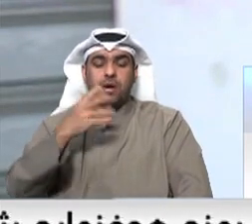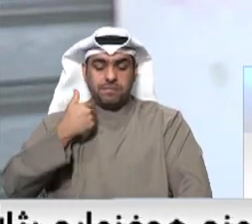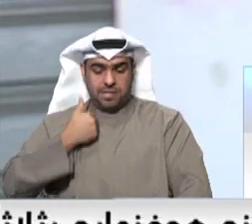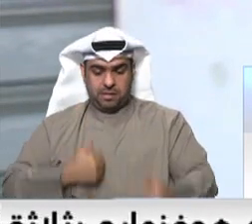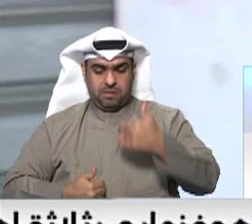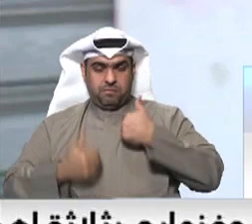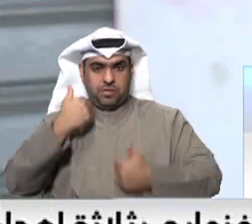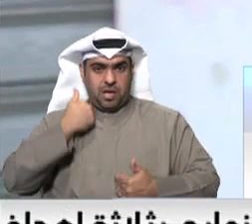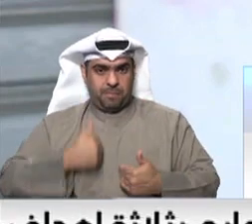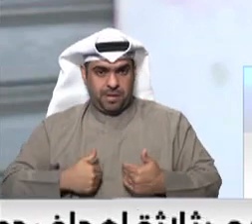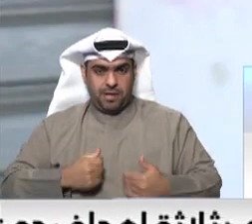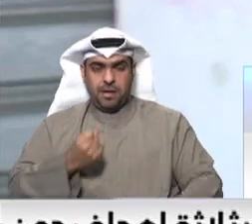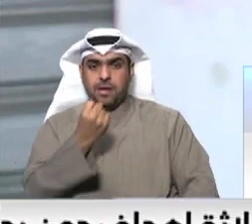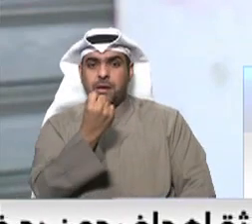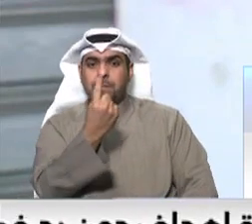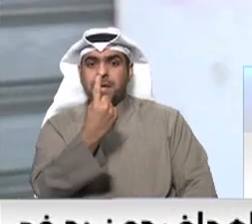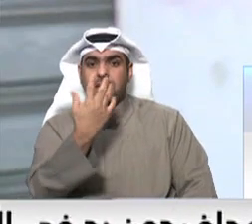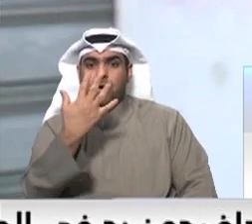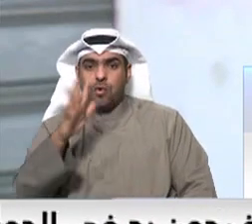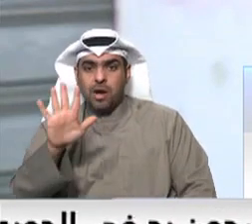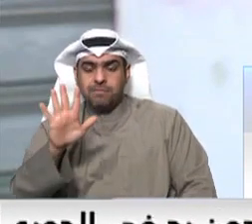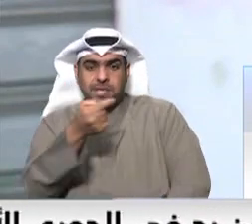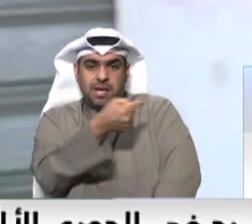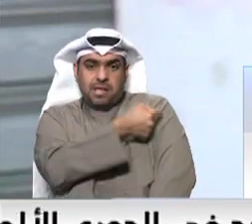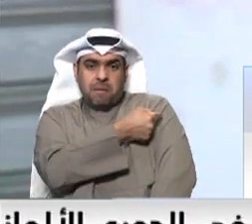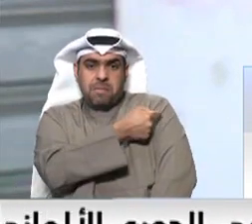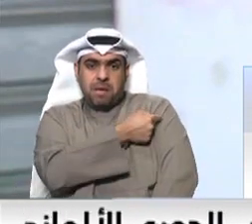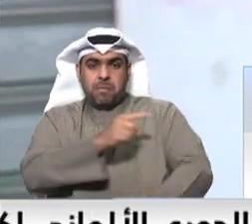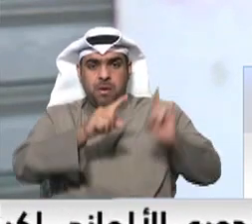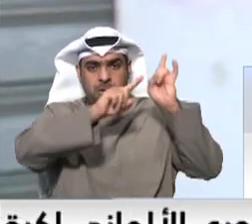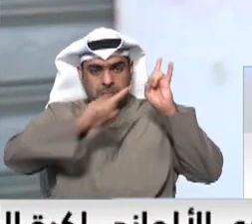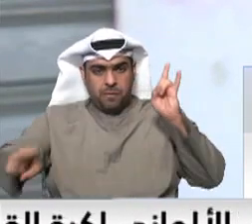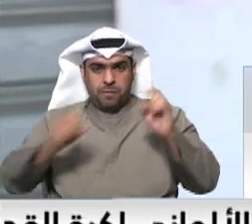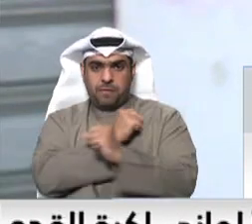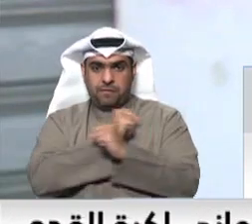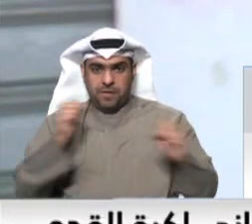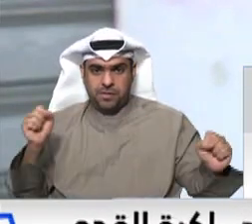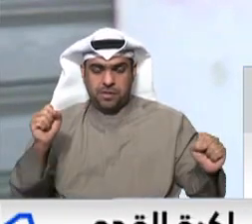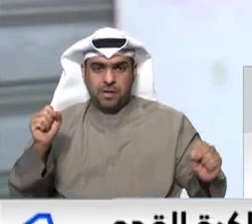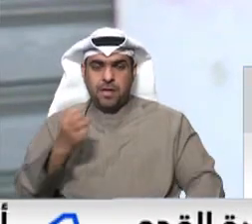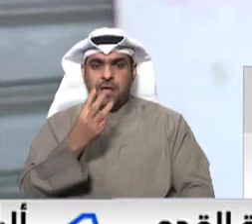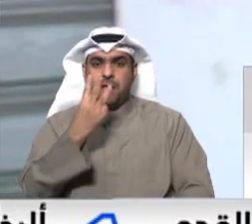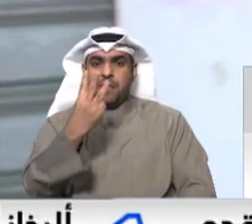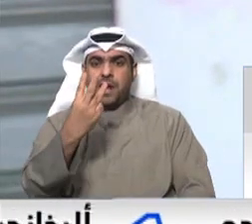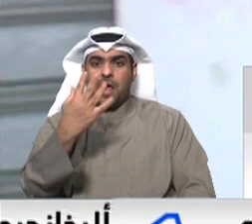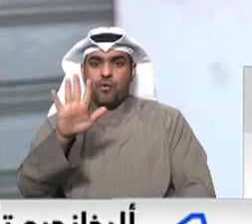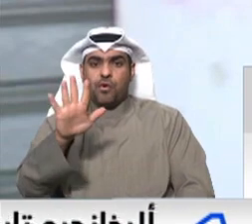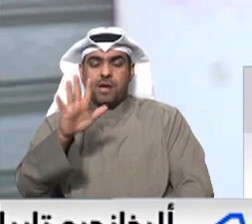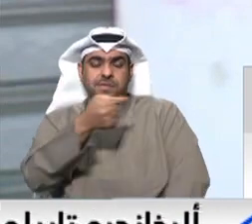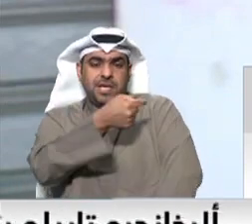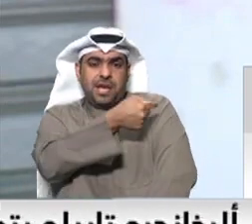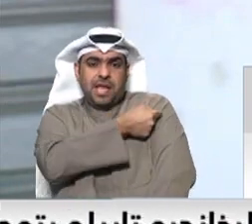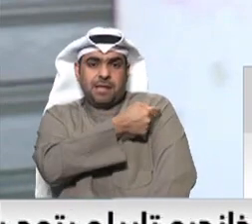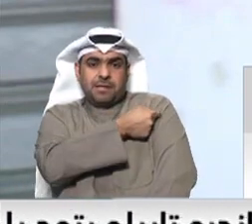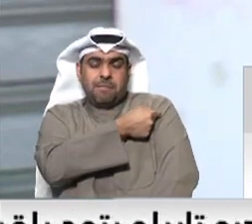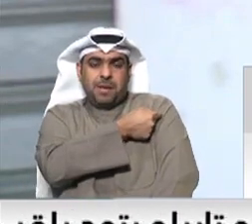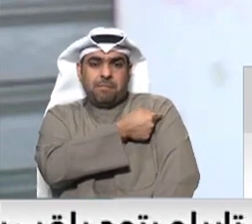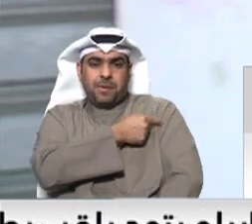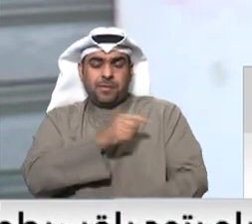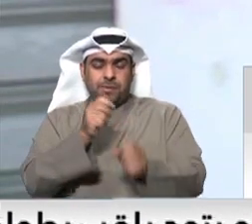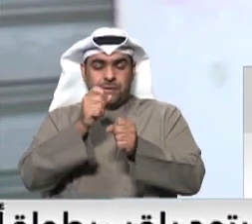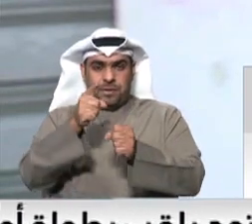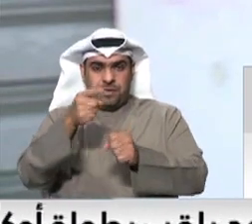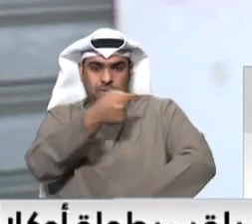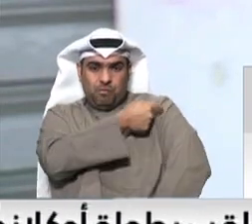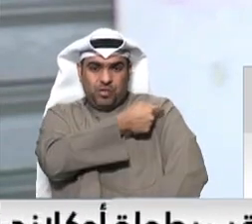تدمير 150 مؤسسة صحية وخروج 30 مستشفى على الخدمة وخروج 53 مركز للرعاية الأولية على الخدمة، وكذلك